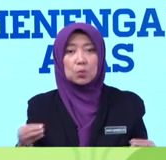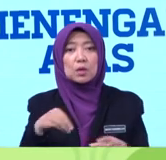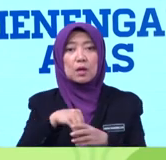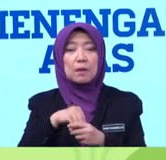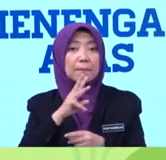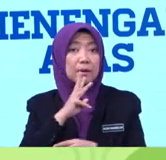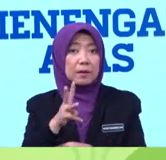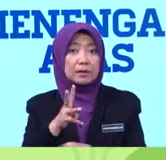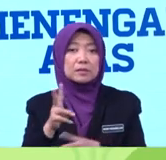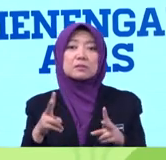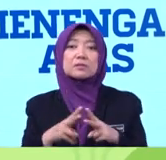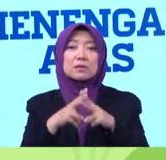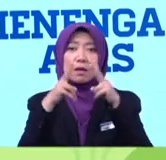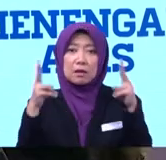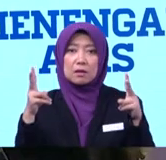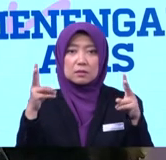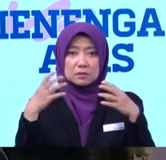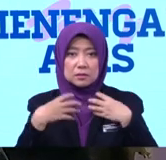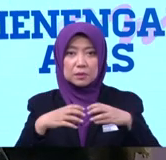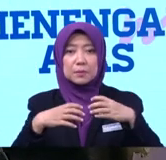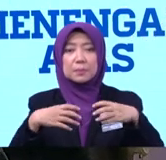adalah paling singkat